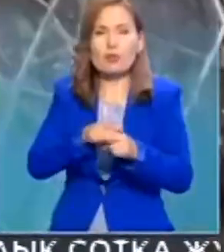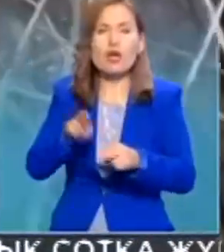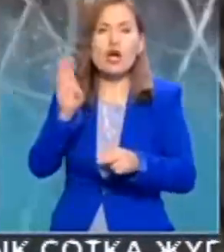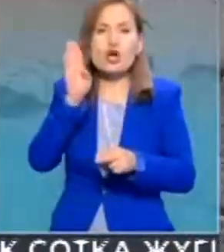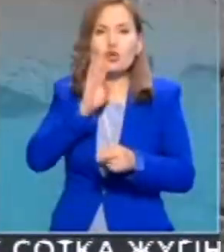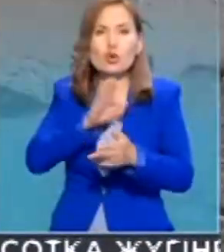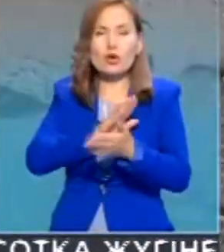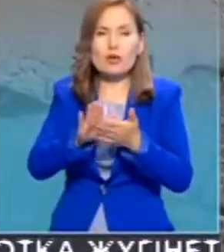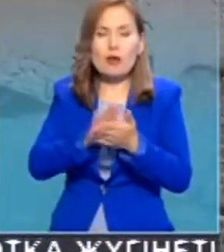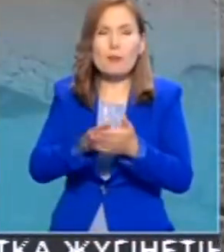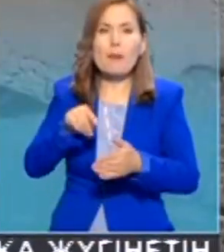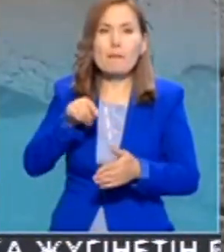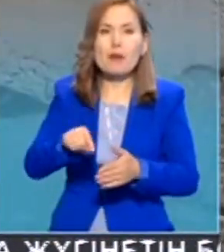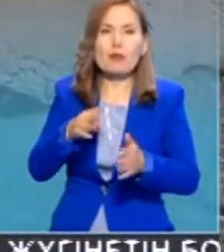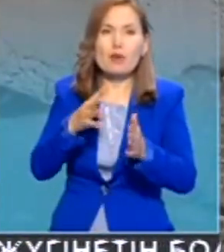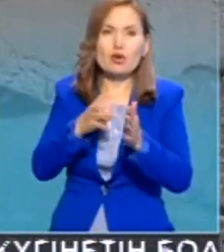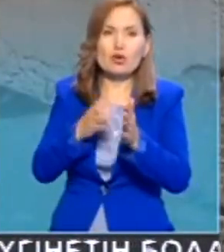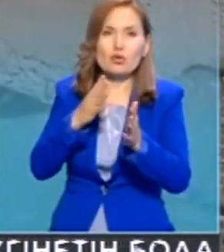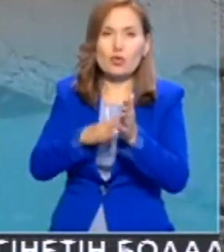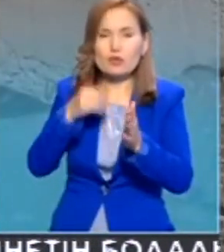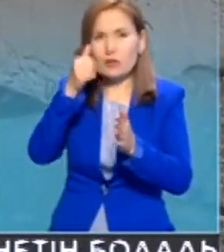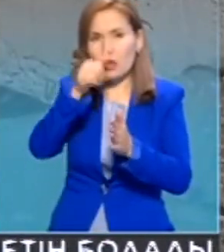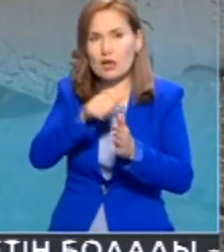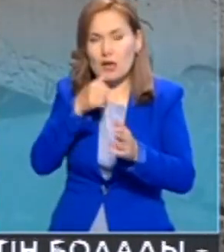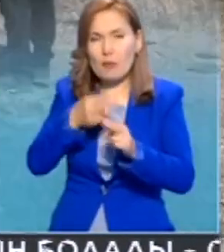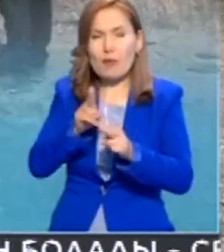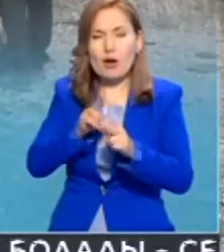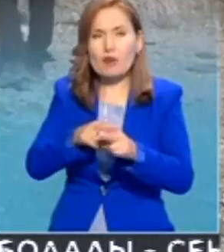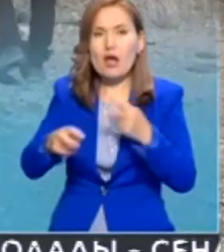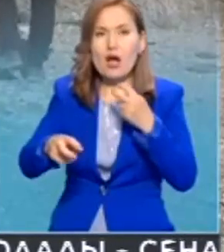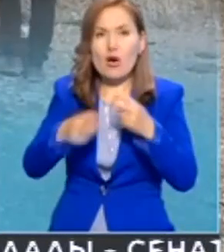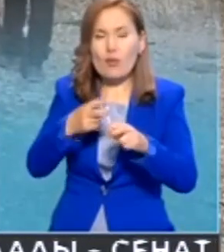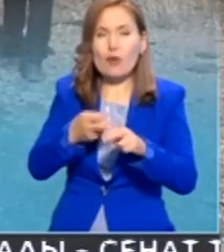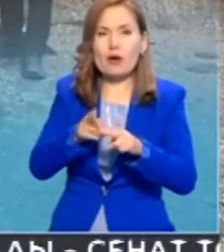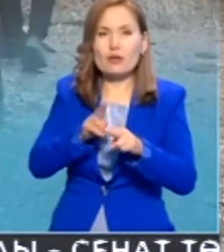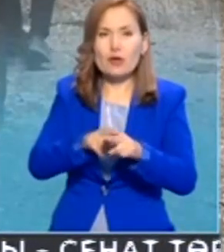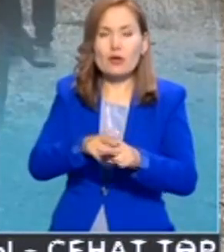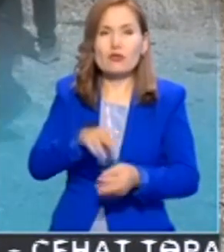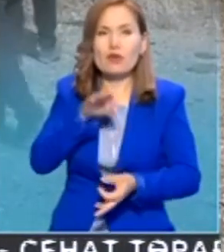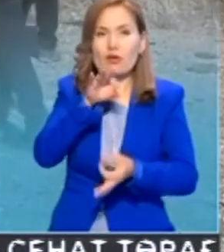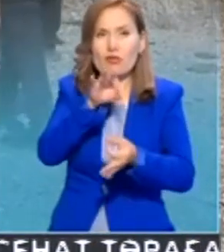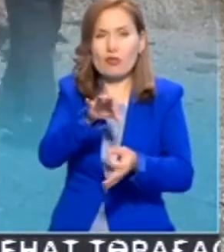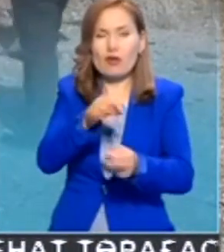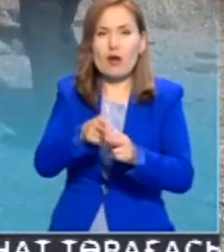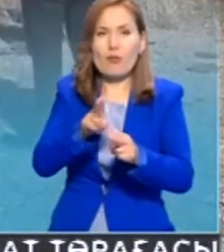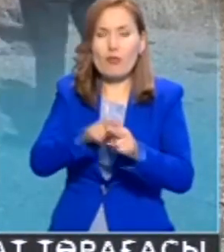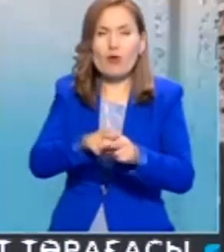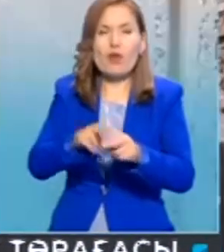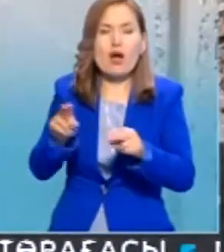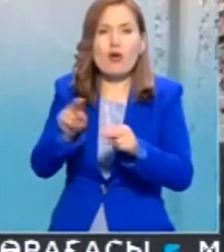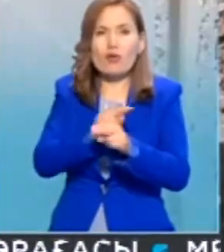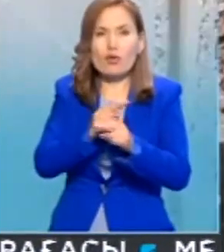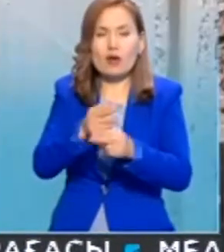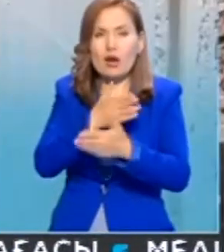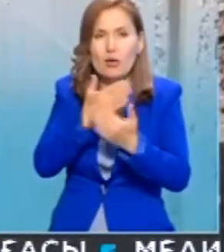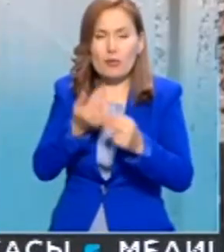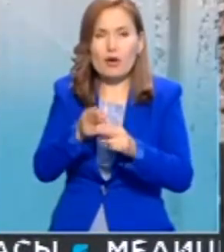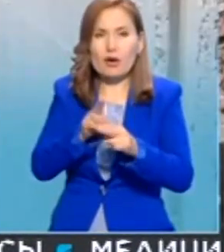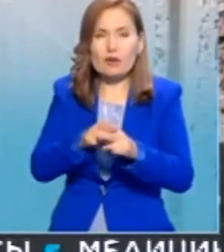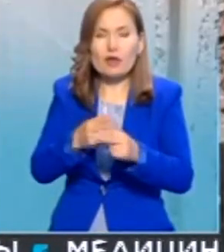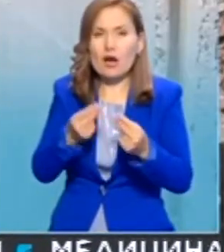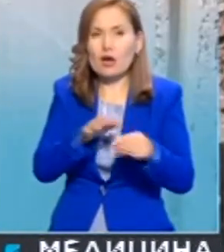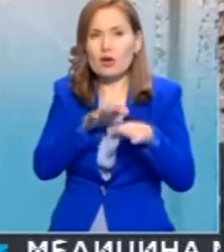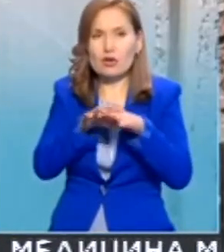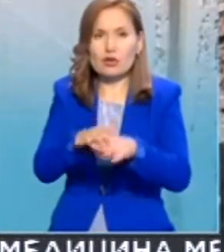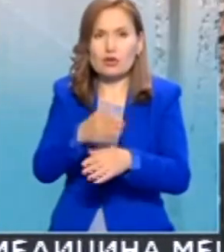нысаны 1990 жылдарынан бери иштемейди. Бүгүндө калкыйып канкасы гана тур. Жаңасын салуу үчүн буган дейин талай жоба жасалган